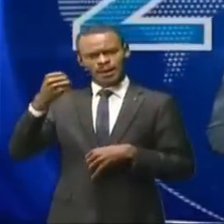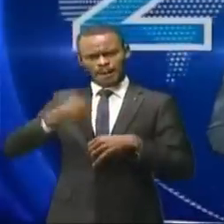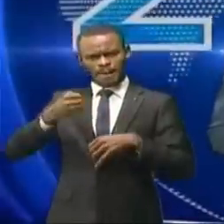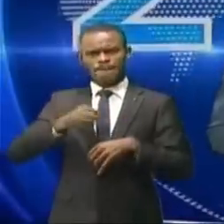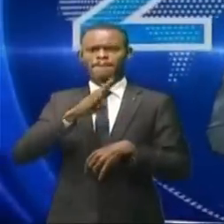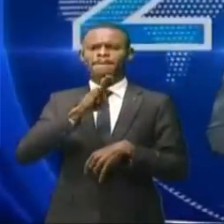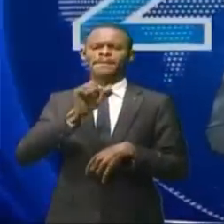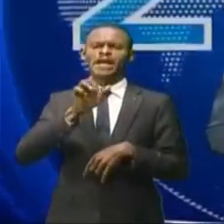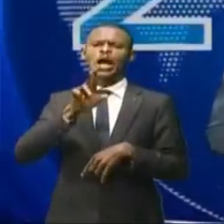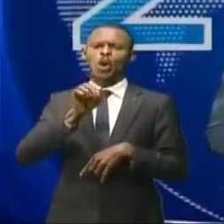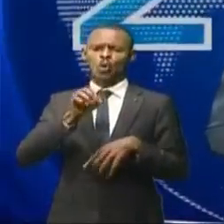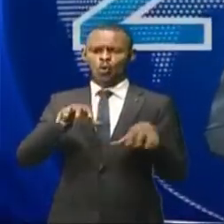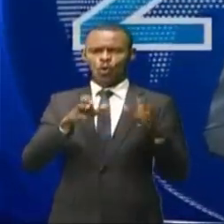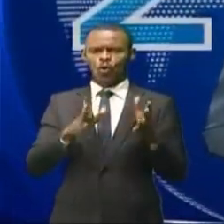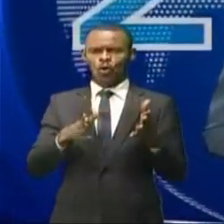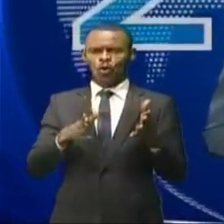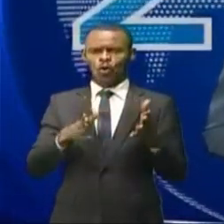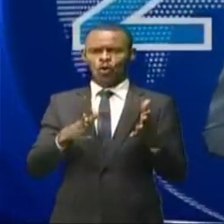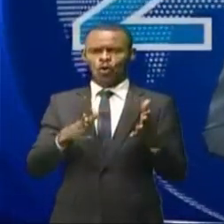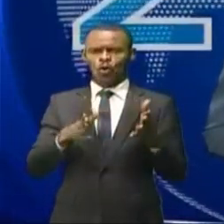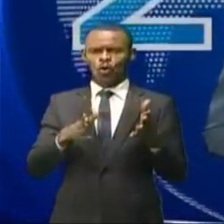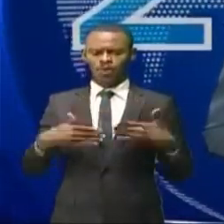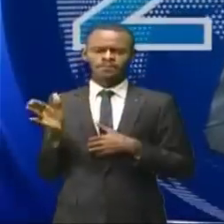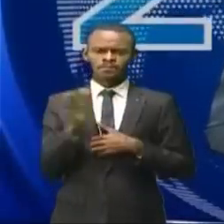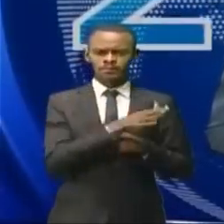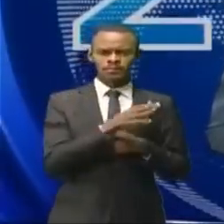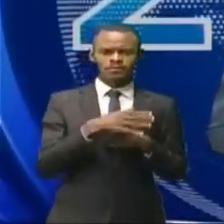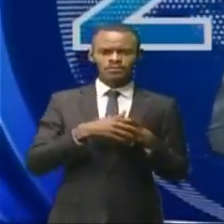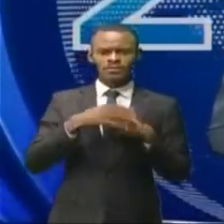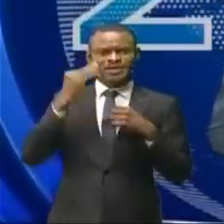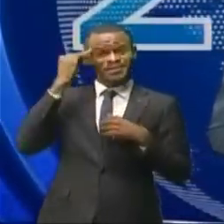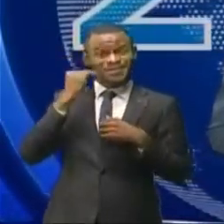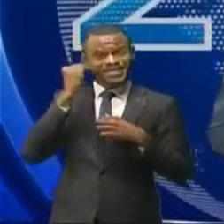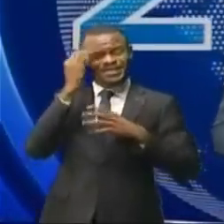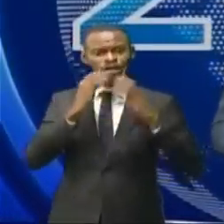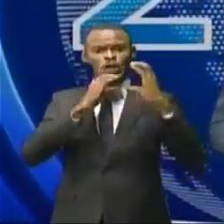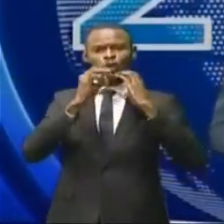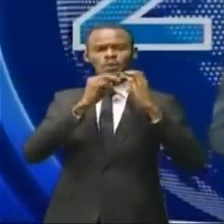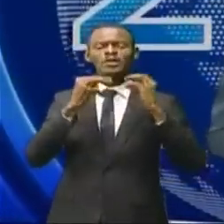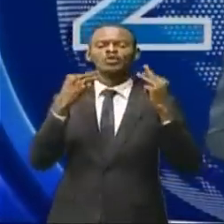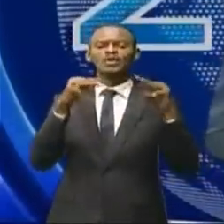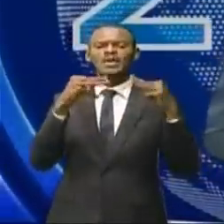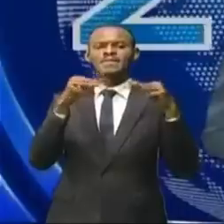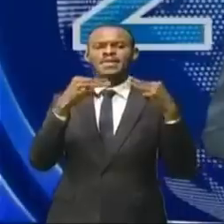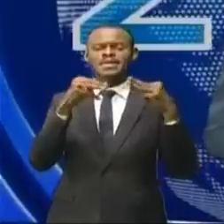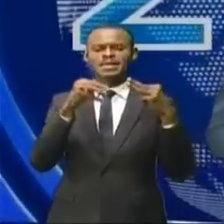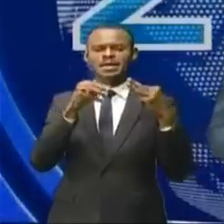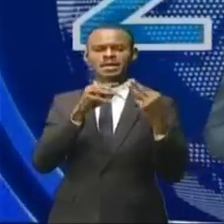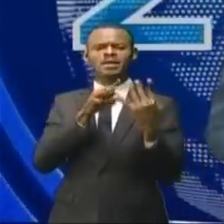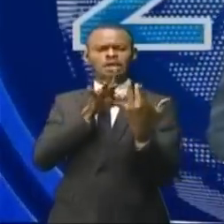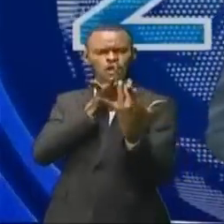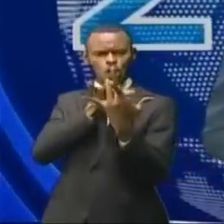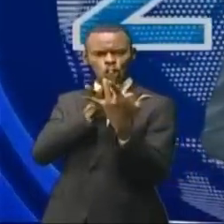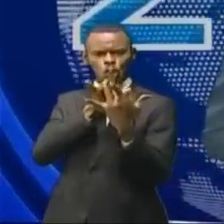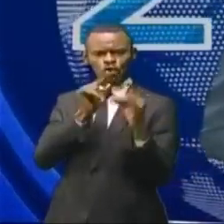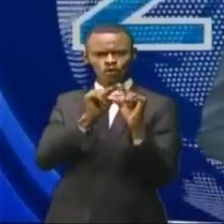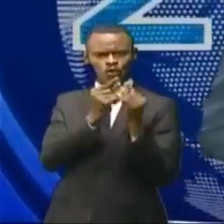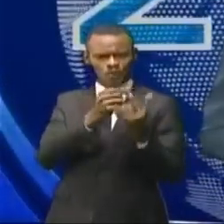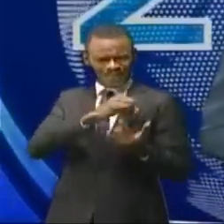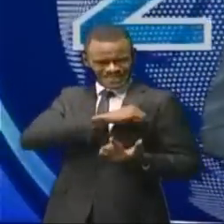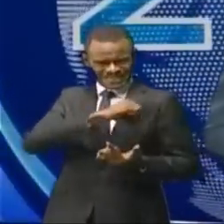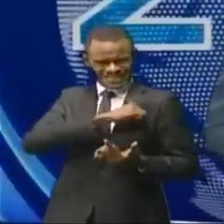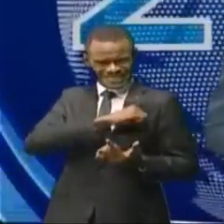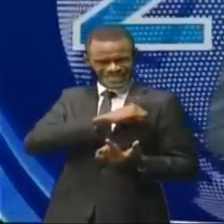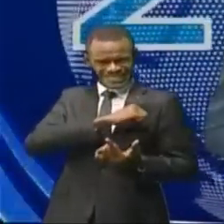Patrick mouya ministre de la Communication immédiat a eu des échanges avec la nouvelle délégation syndicale nouvellement élue de la RTNC